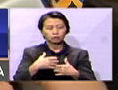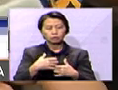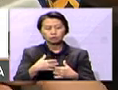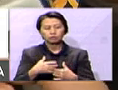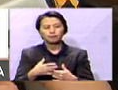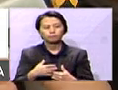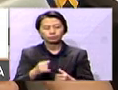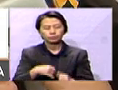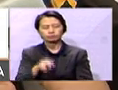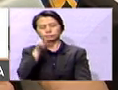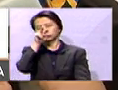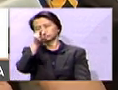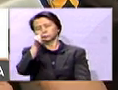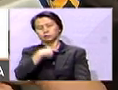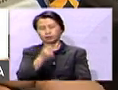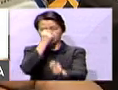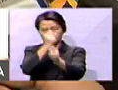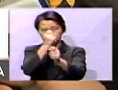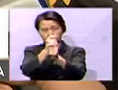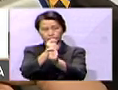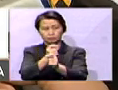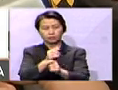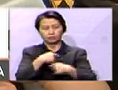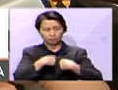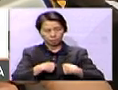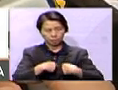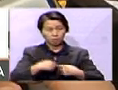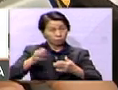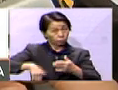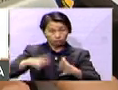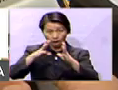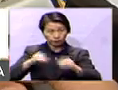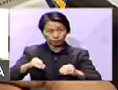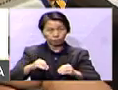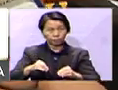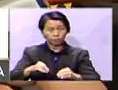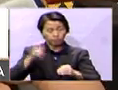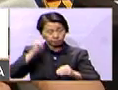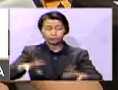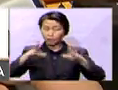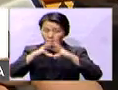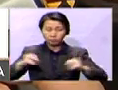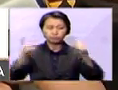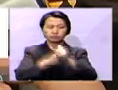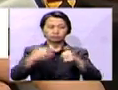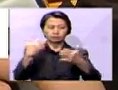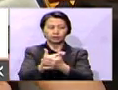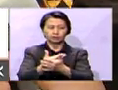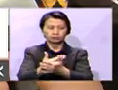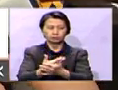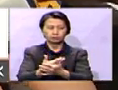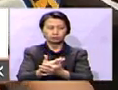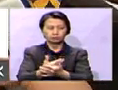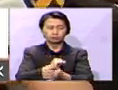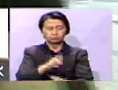saya dah leading jauh, tapi saya tetap cakap dengan diri saya, belum habis lagi. Bagi habis dulu baru boleh